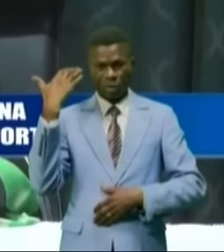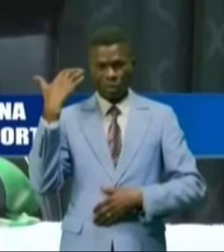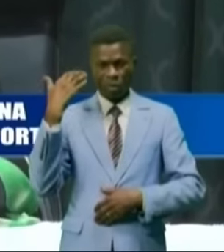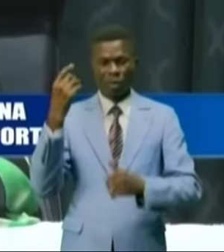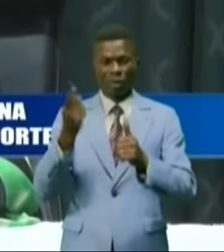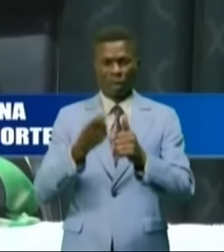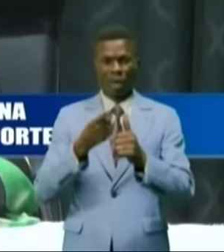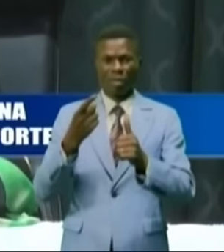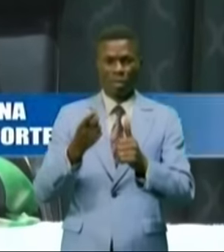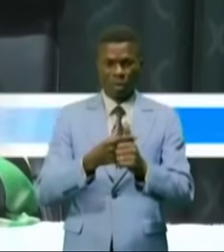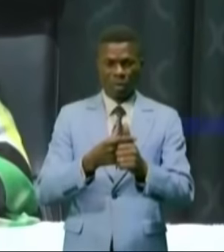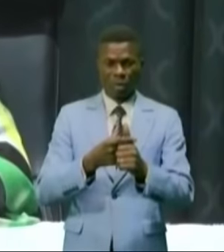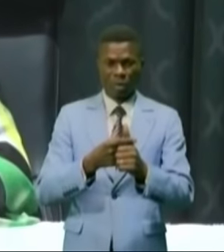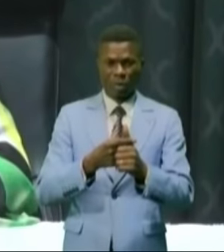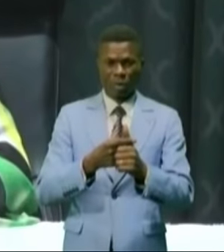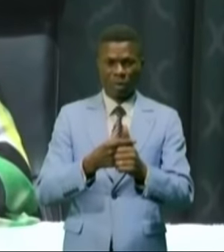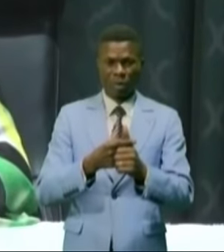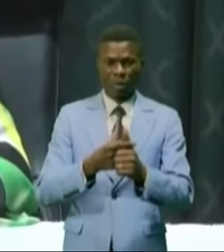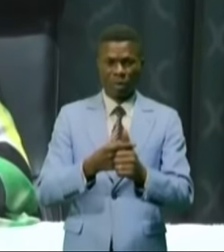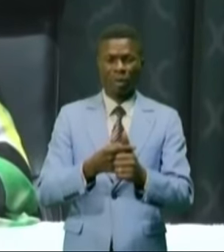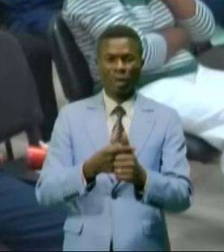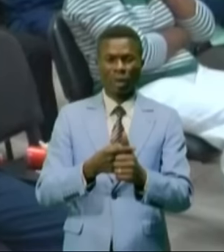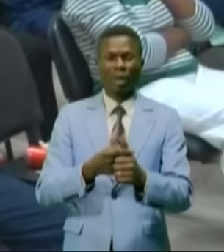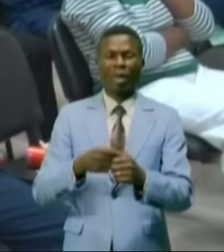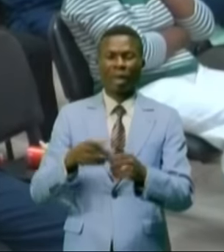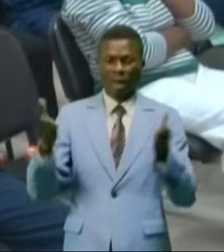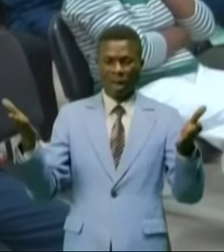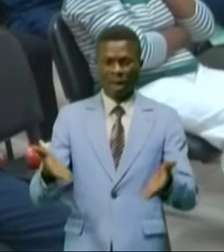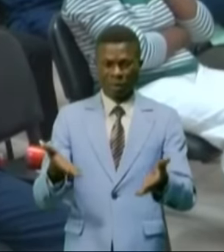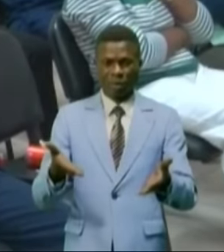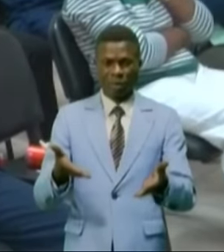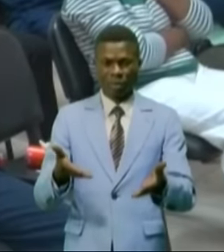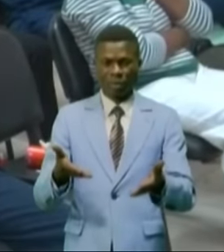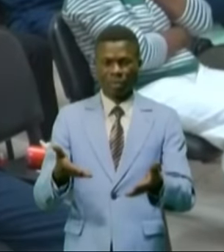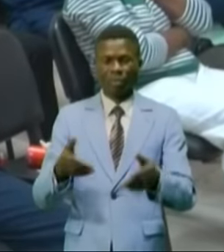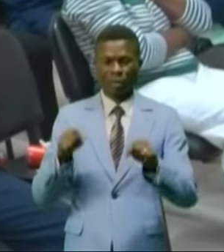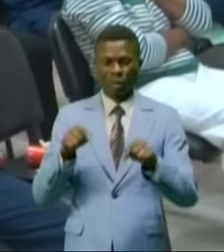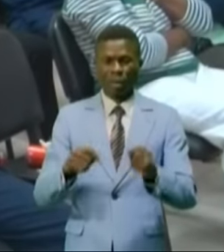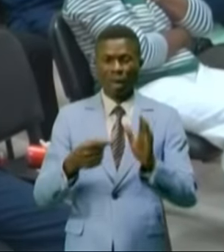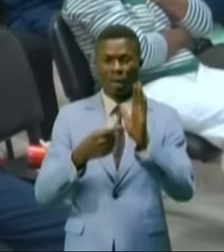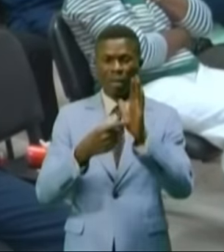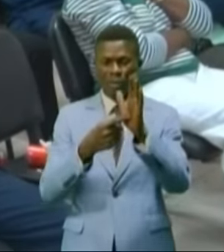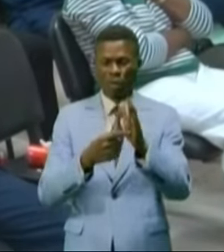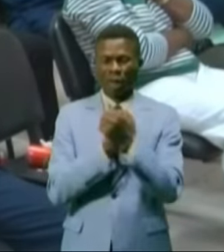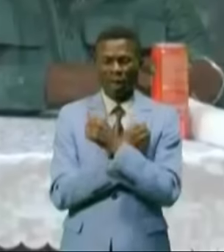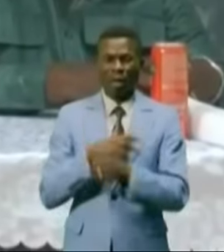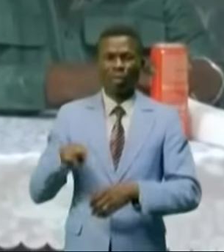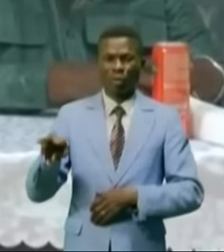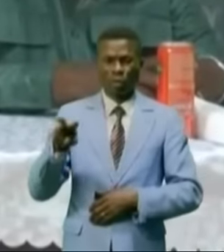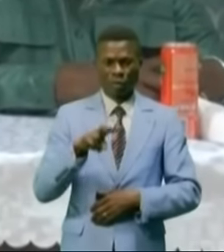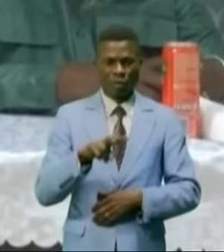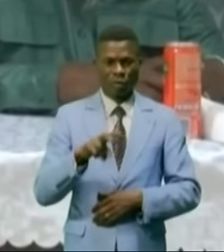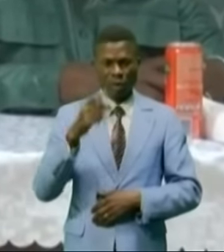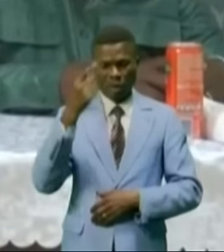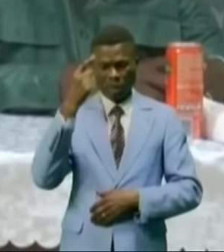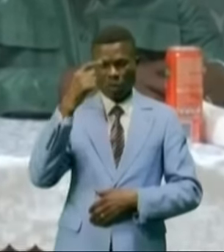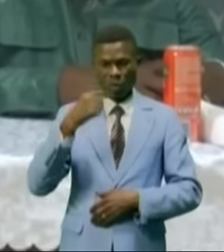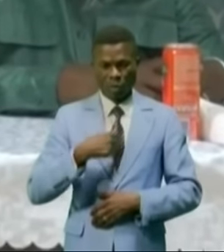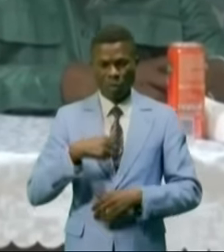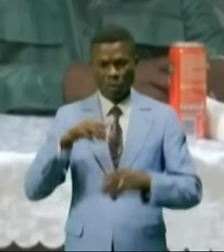pour la présence du Saint-Esprit qui m'a conduit pendant les 3 ans de